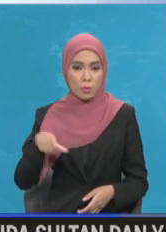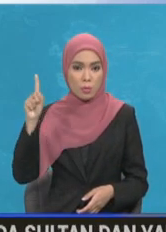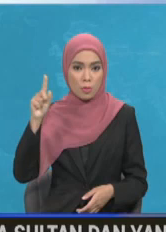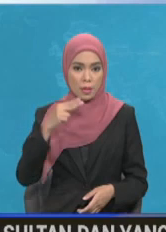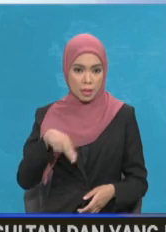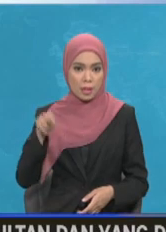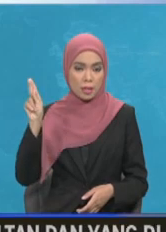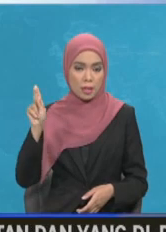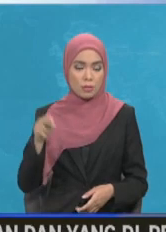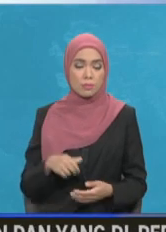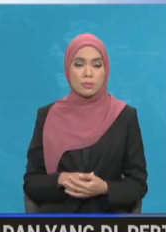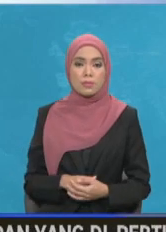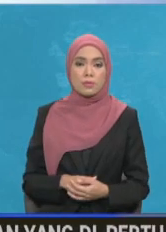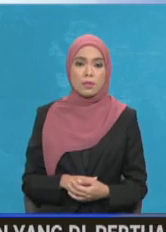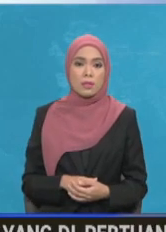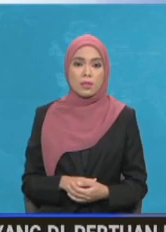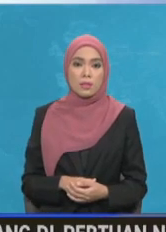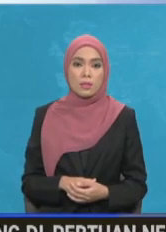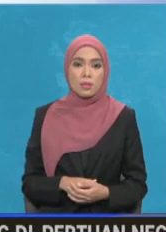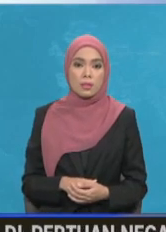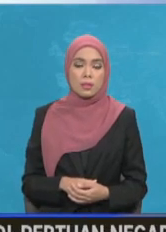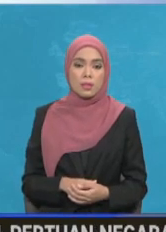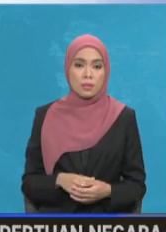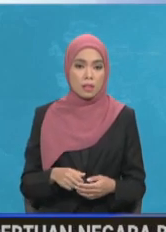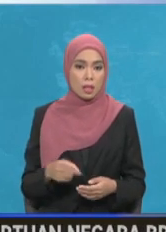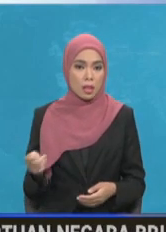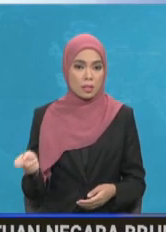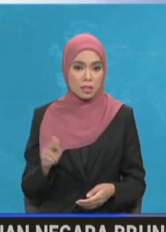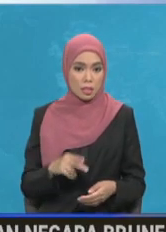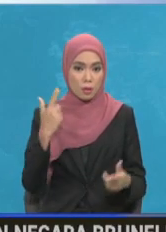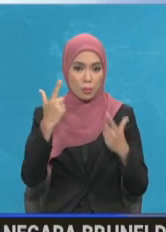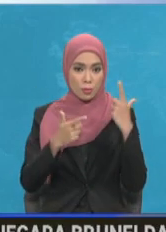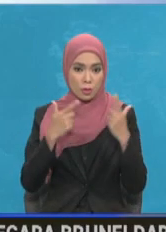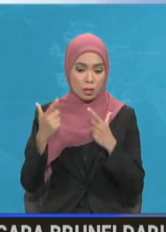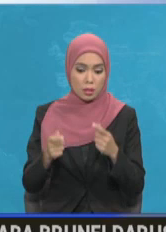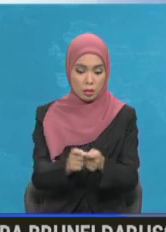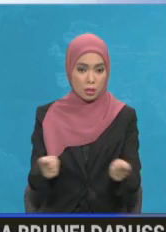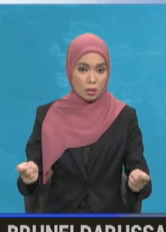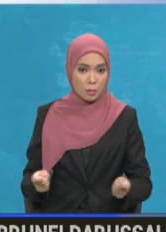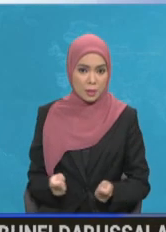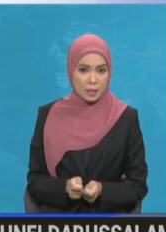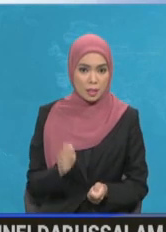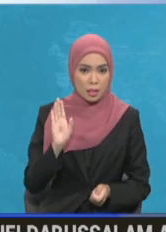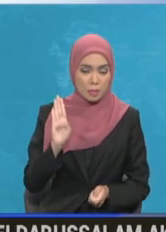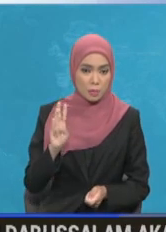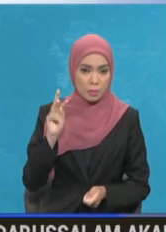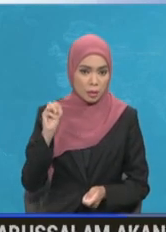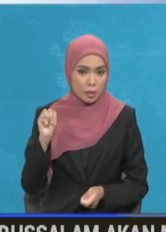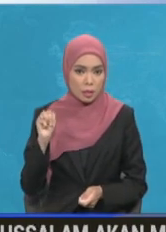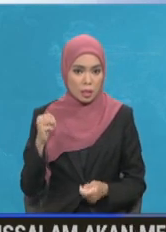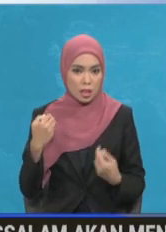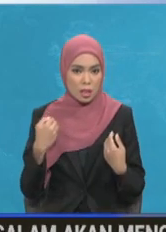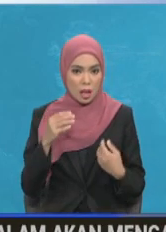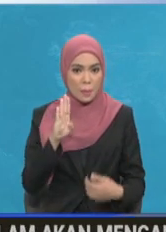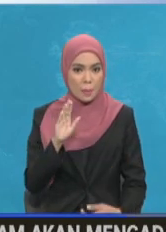dalam tempo yang ditetapkan dapat itu diperoleh hasil operasi rondaan di beberapa zondi daerah bunada Muara yaitu kawasan